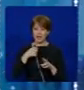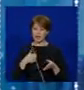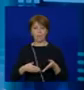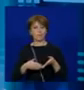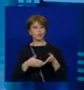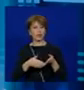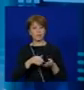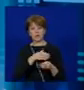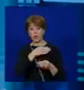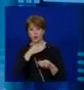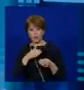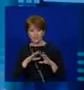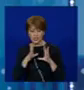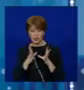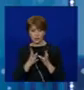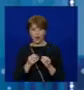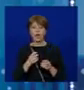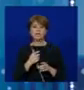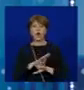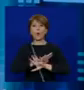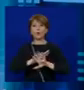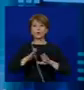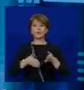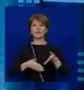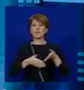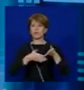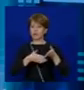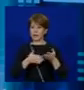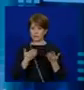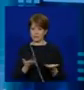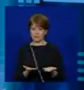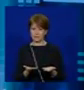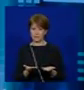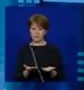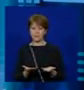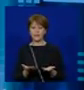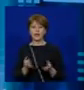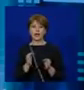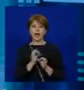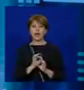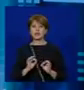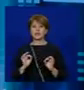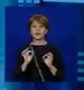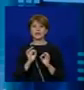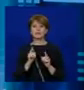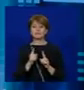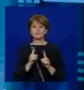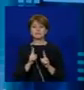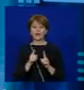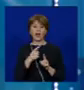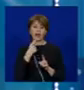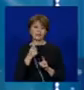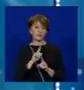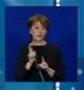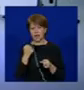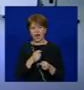Това и сме готови да подкрепим и следващо. Деликатно ще се изразя. Не, няма много невярно. Това е факт. Много невярно.